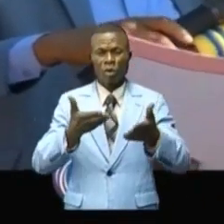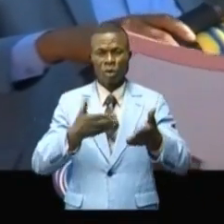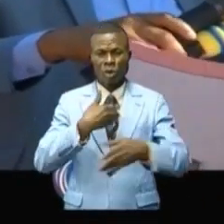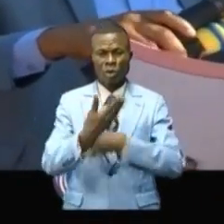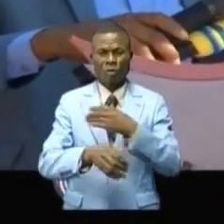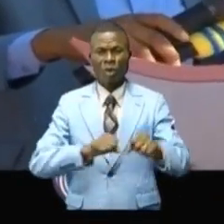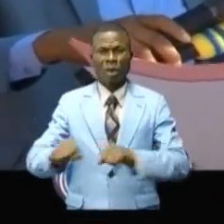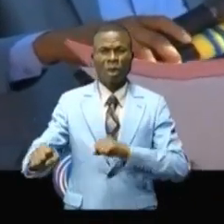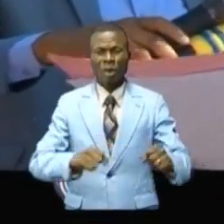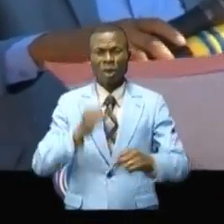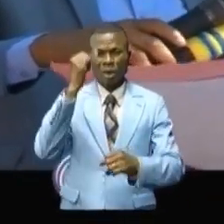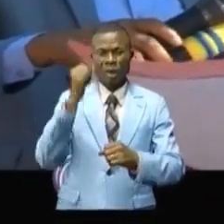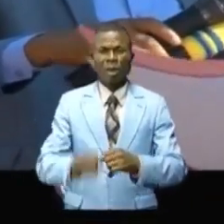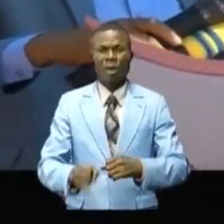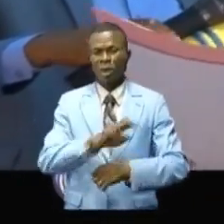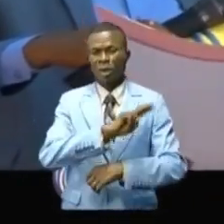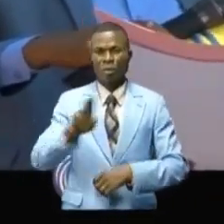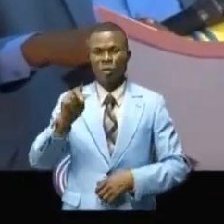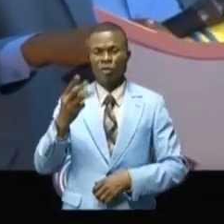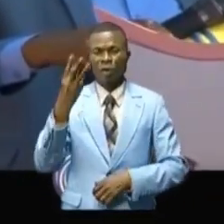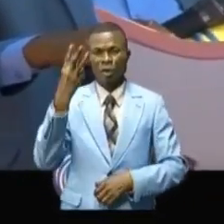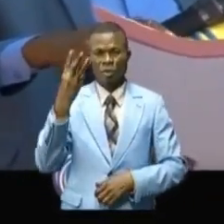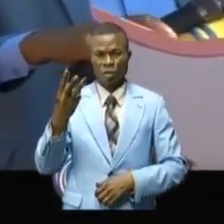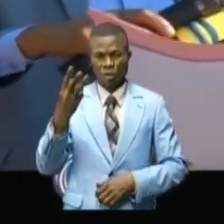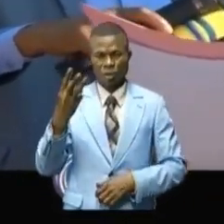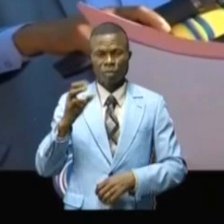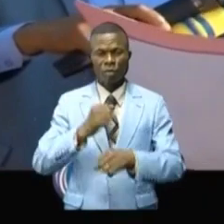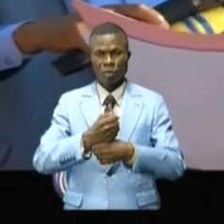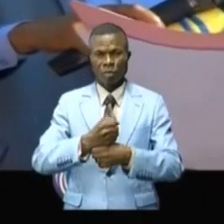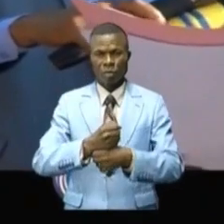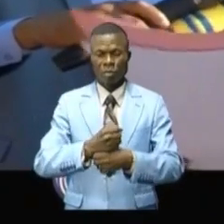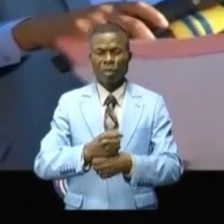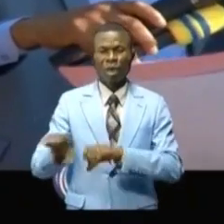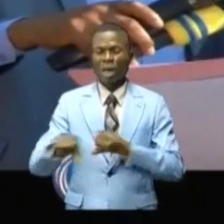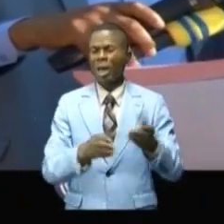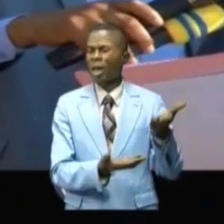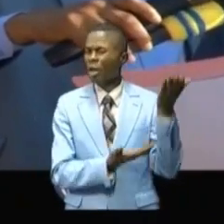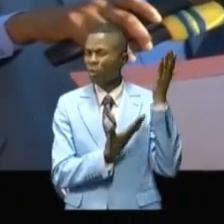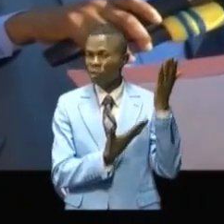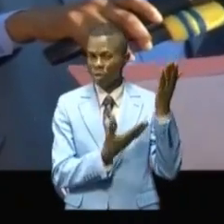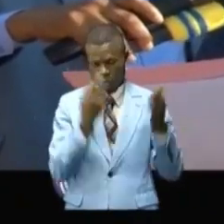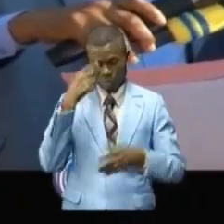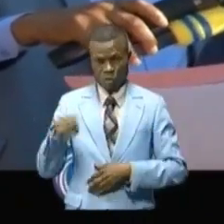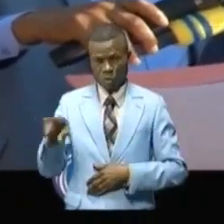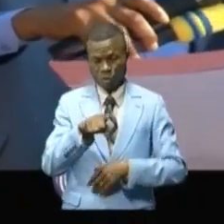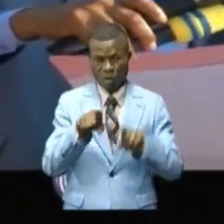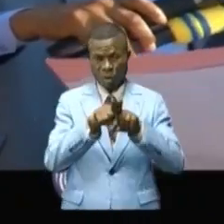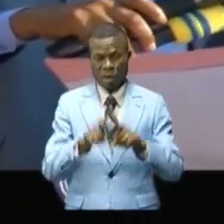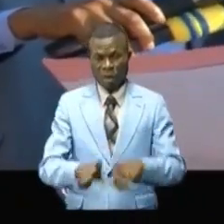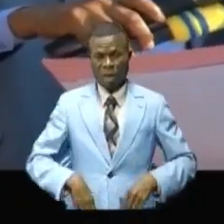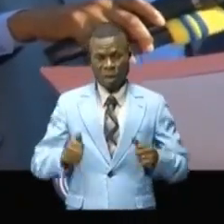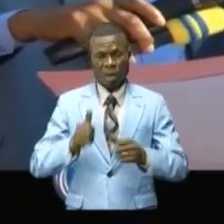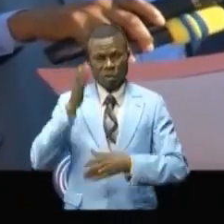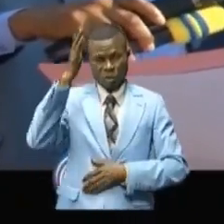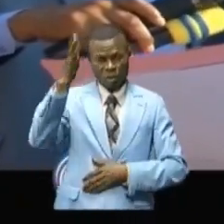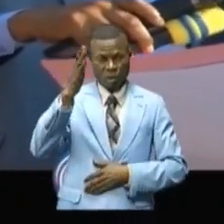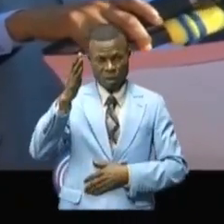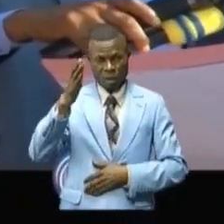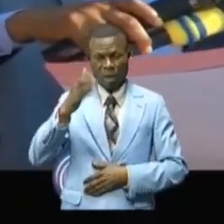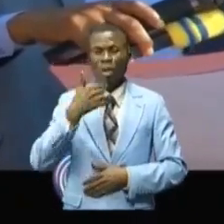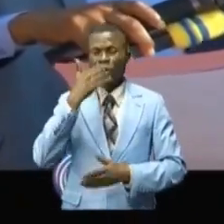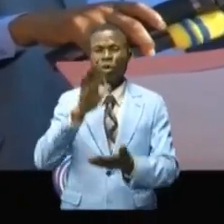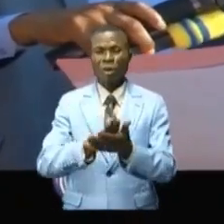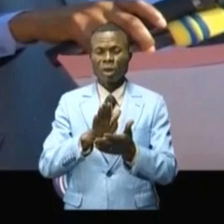de l'ENAFEP 2023 constitue un grand événement pour vous et pour votre vie. Soyez-en félicités